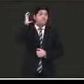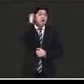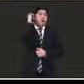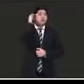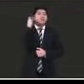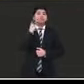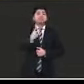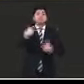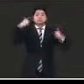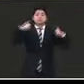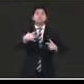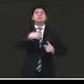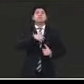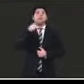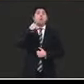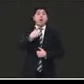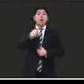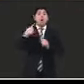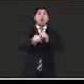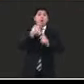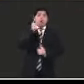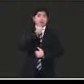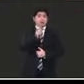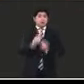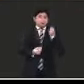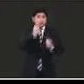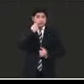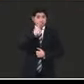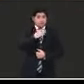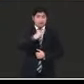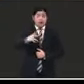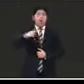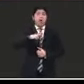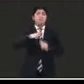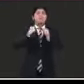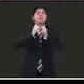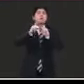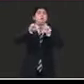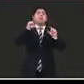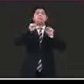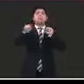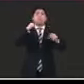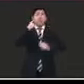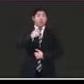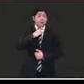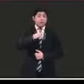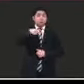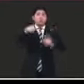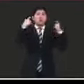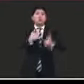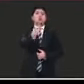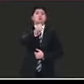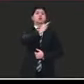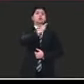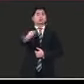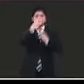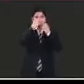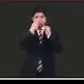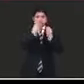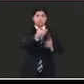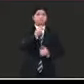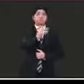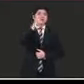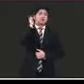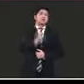mülklerine kira ödemek durumunda kalan Alevi Bektaşi kurumları buralardan ücretsiz istifade